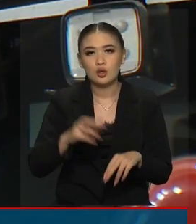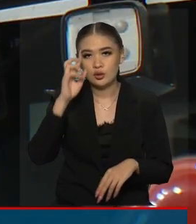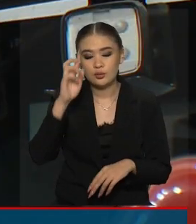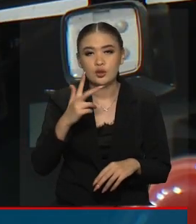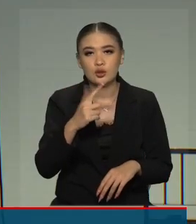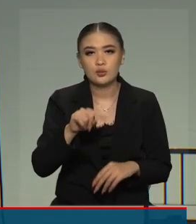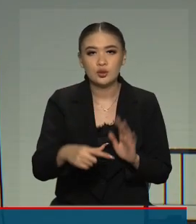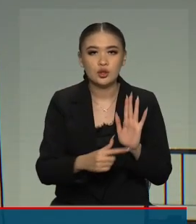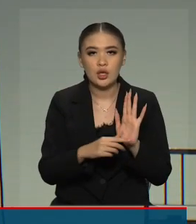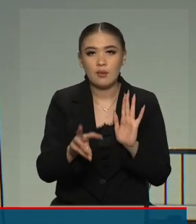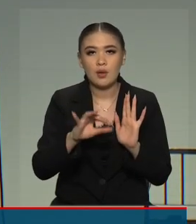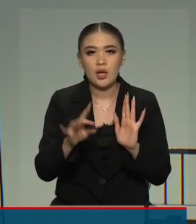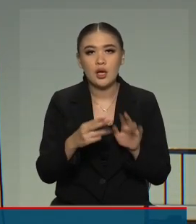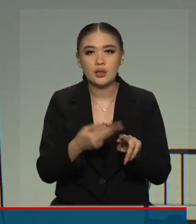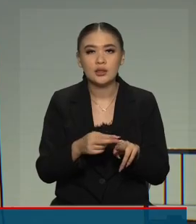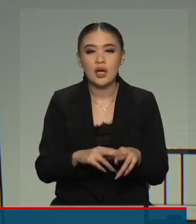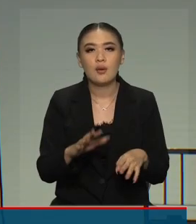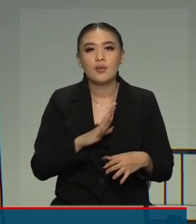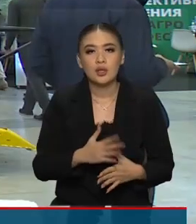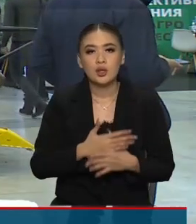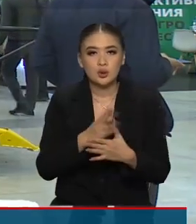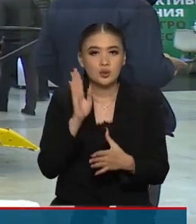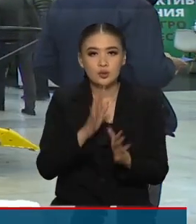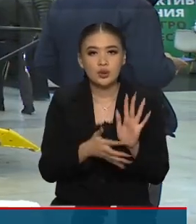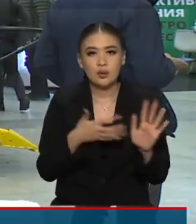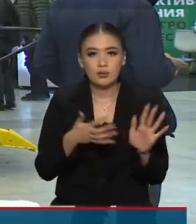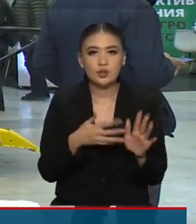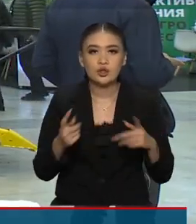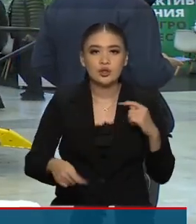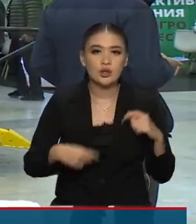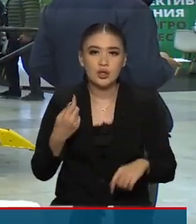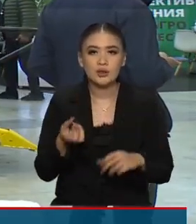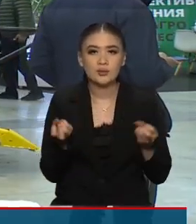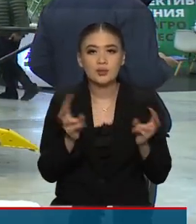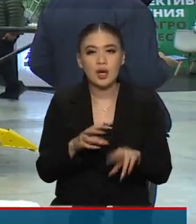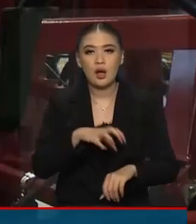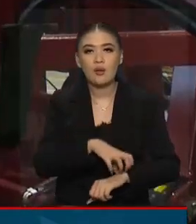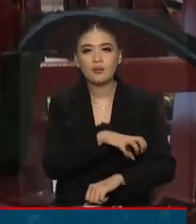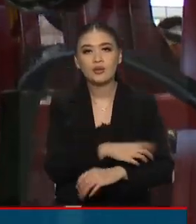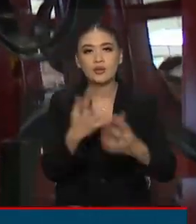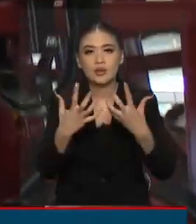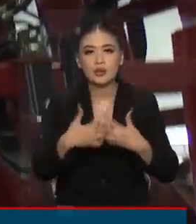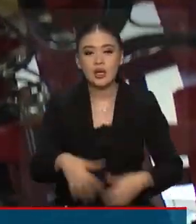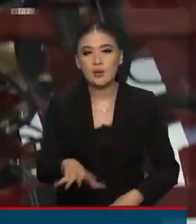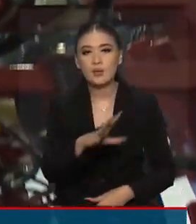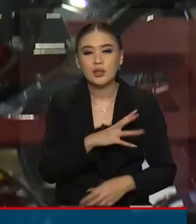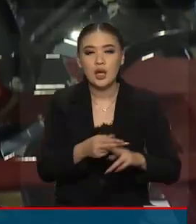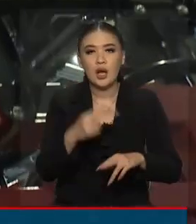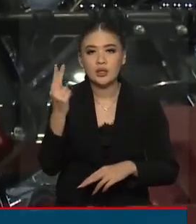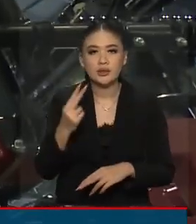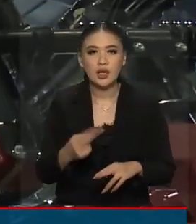3,7 миллиард теңге бөлінген. Су тапшылығынан болған шығынды арнайы құрылған комиссия есептеді. Айта кетейік,